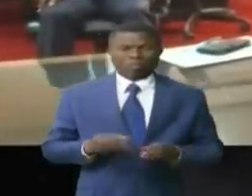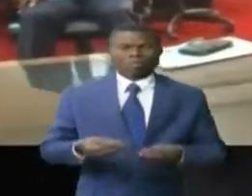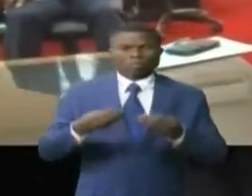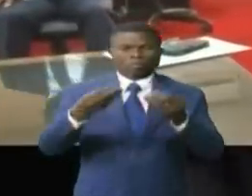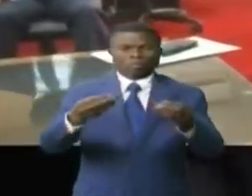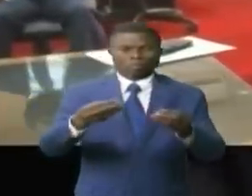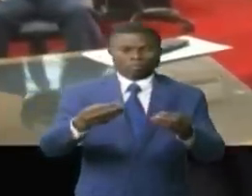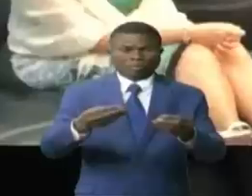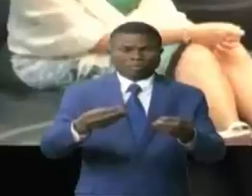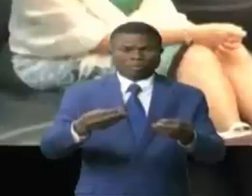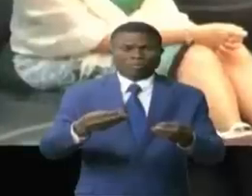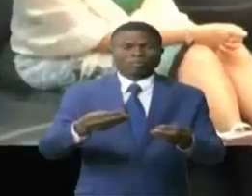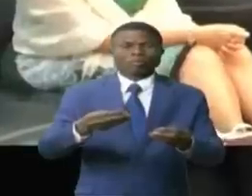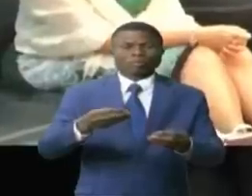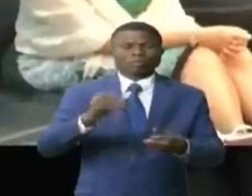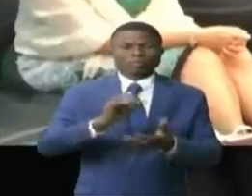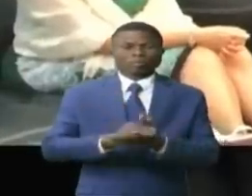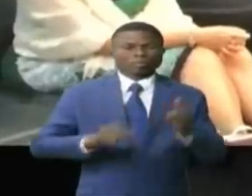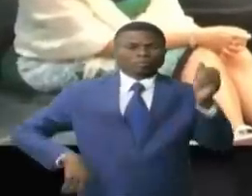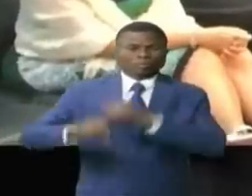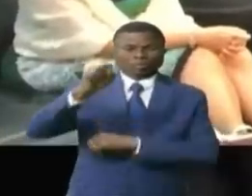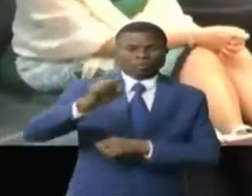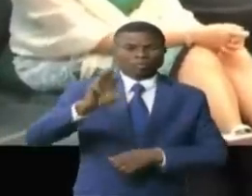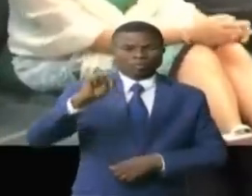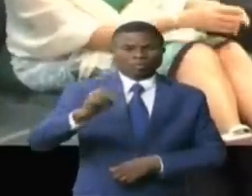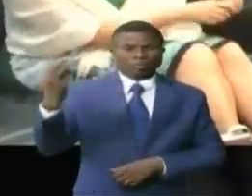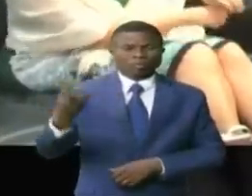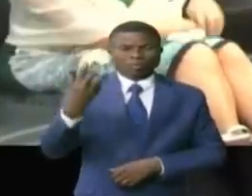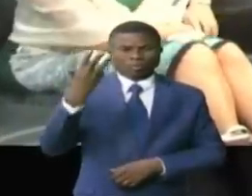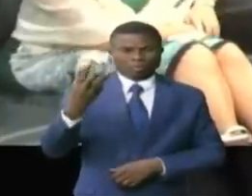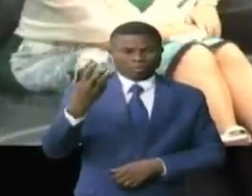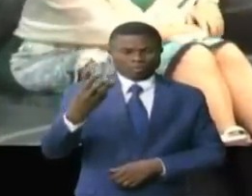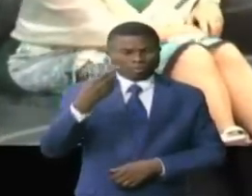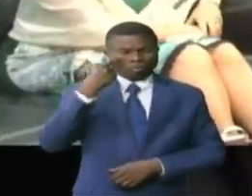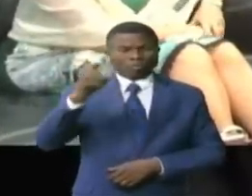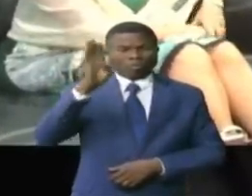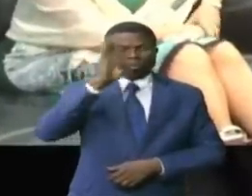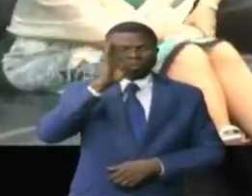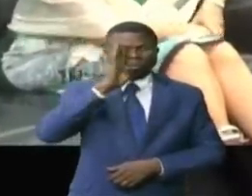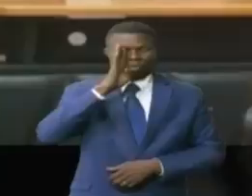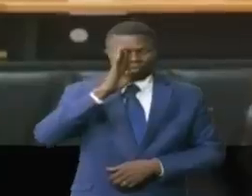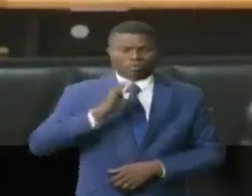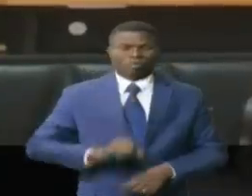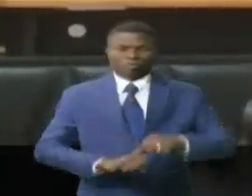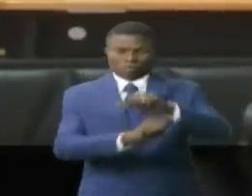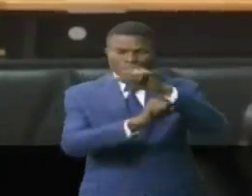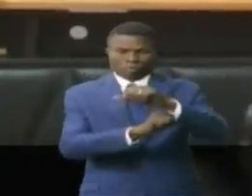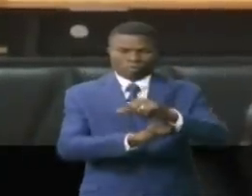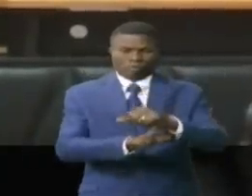pour mater le M23 et au RDF et voir comment la Belgique peut apporter son